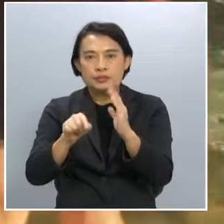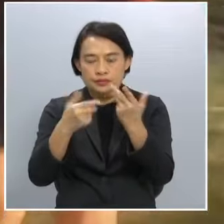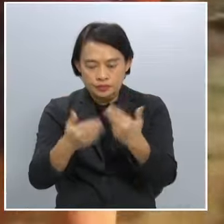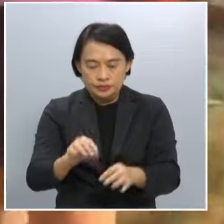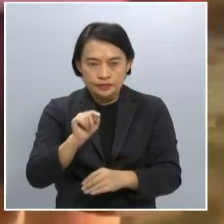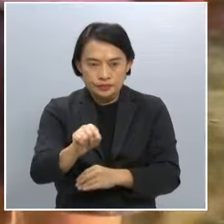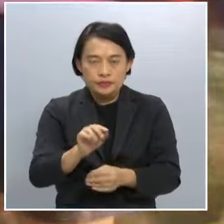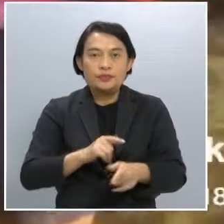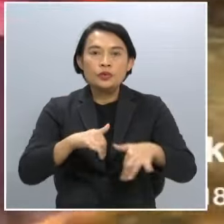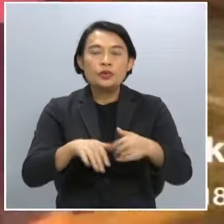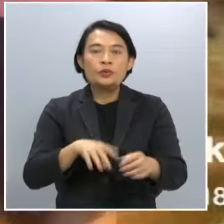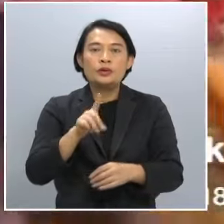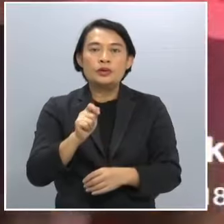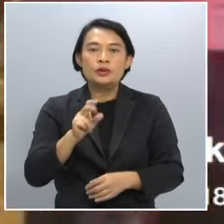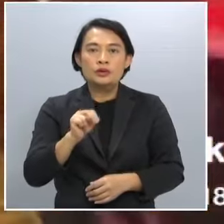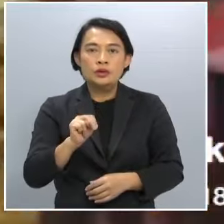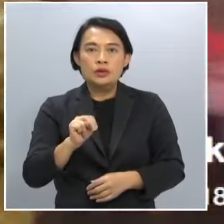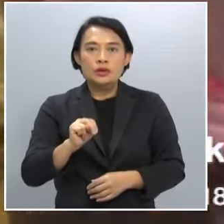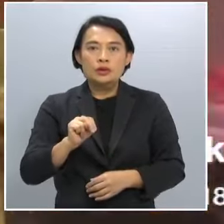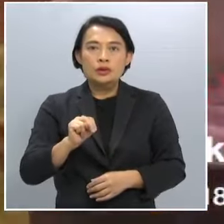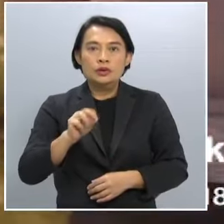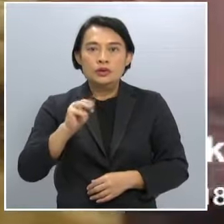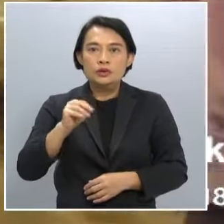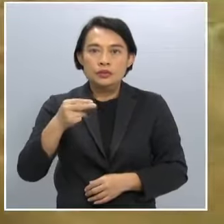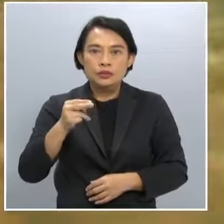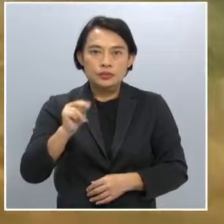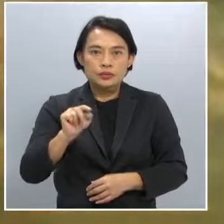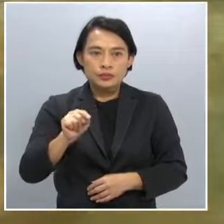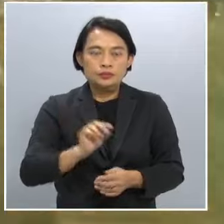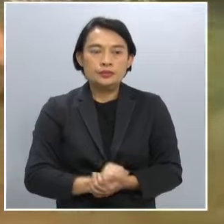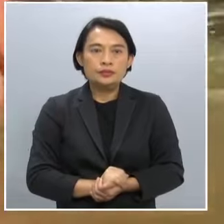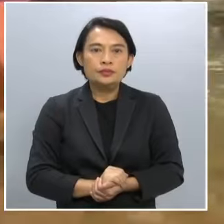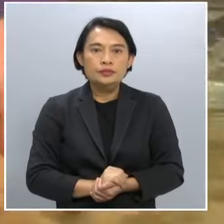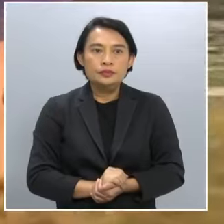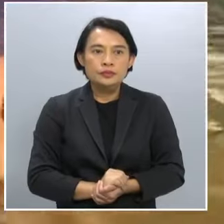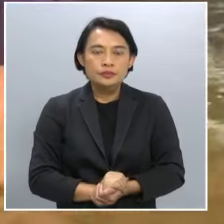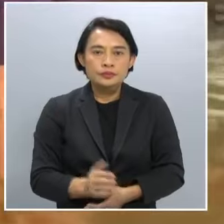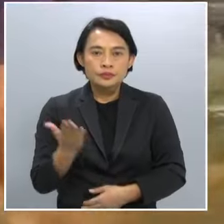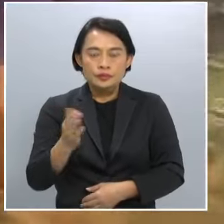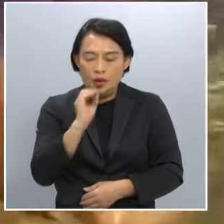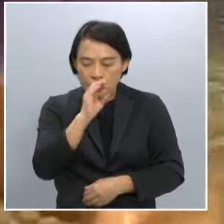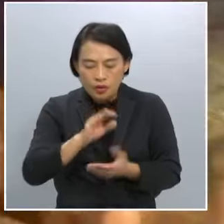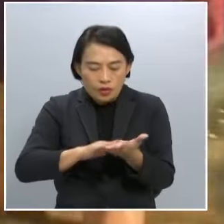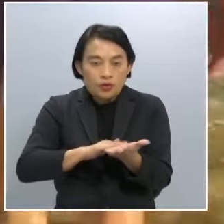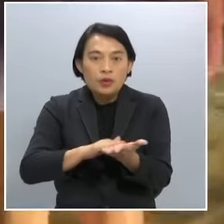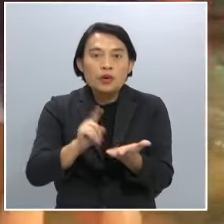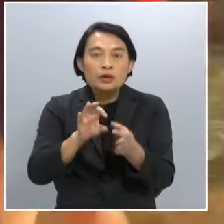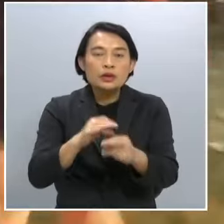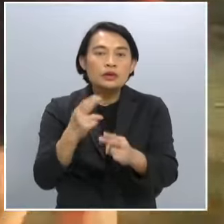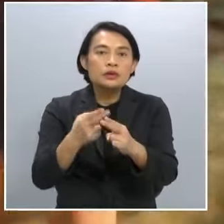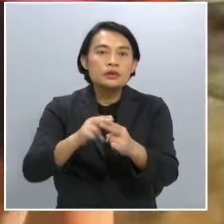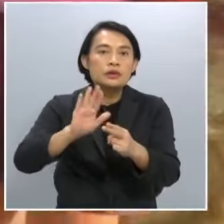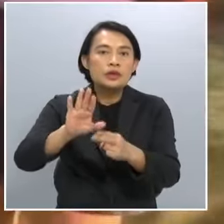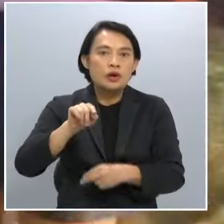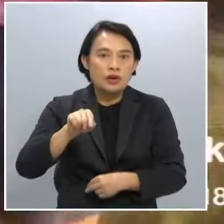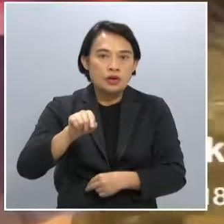อนมนบางใช่ไหมพี่หมวยชุมชนดอนมนนะ บางจุดค่ะ โอ้โหผมขออภัยด้วยนะฮะพอดีแบบชื่อ